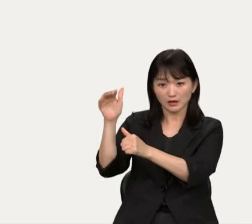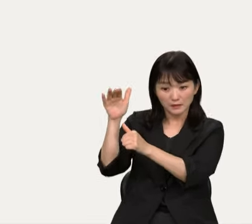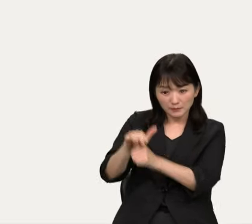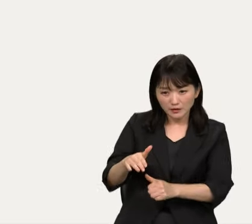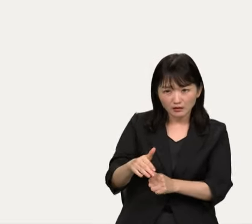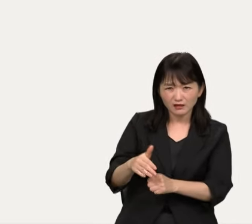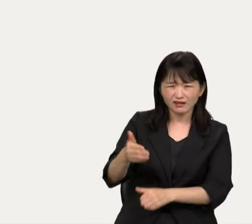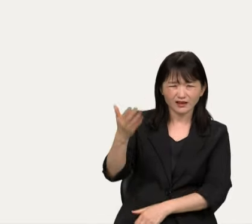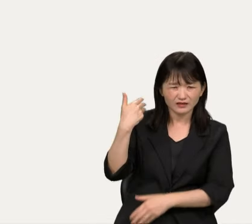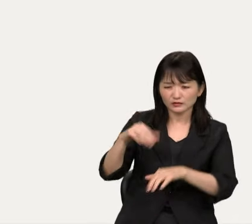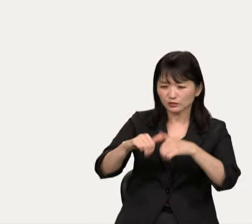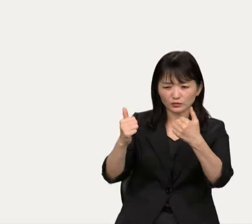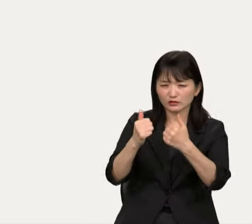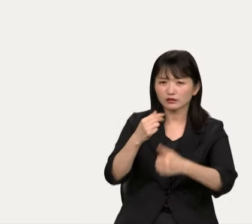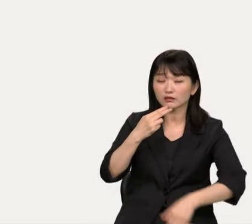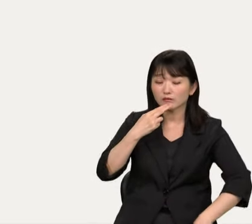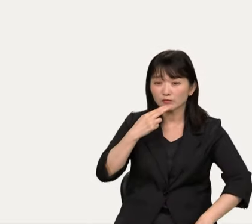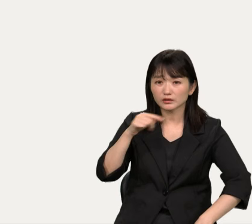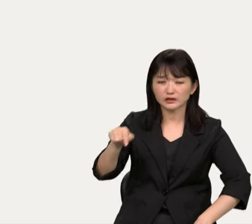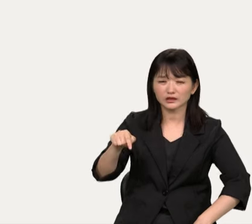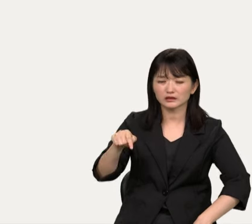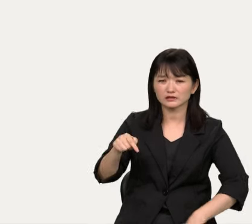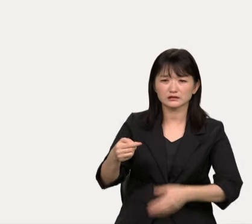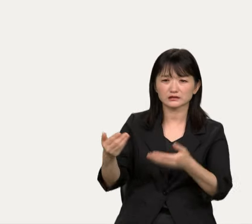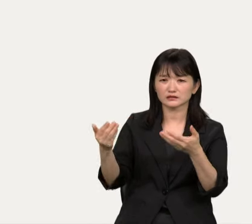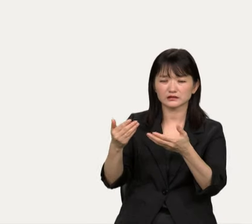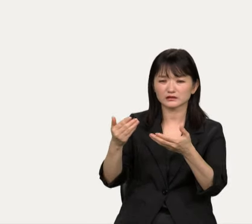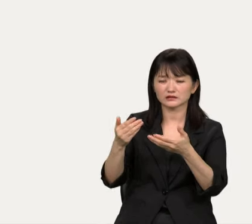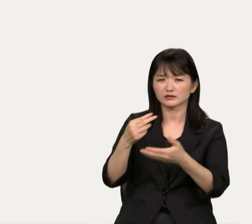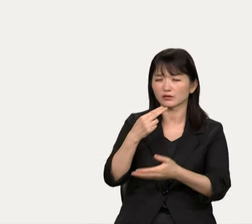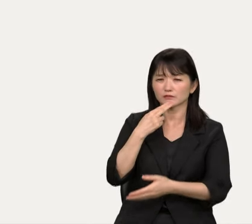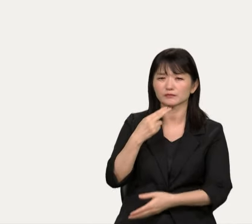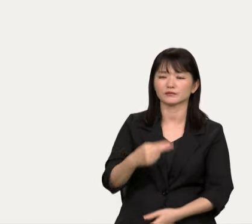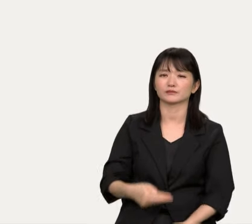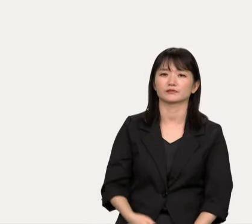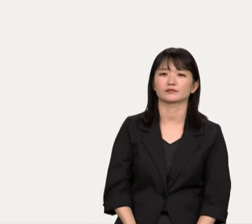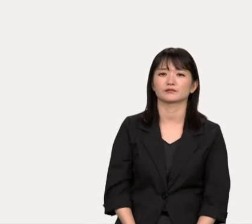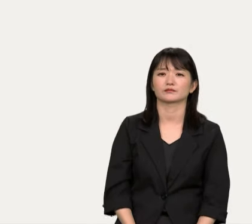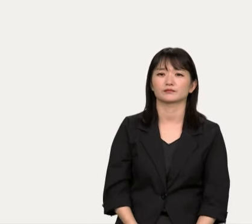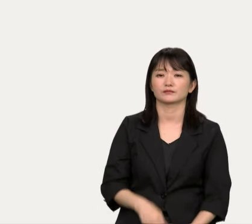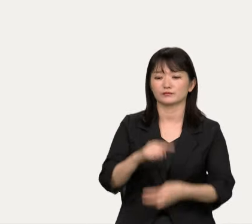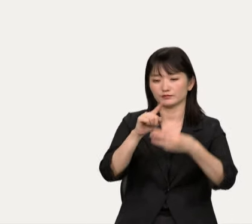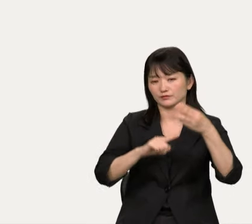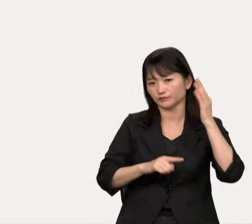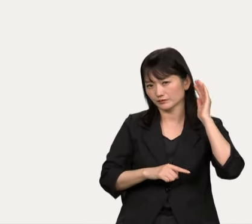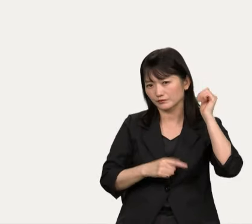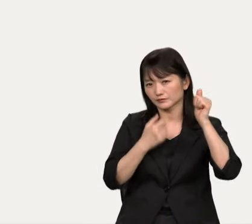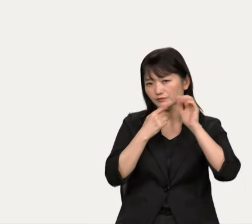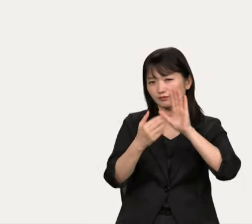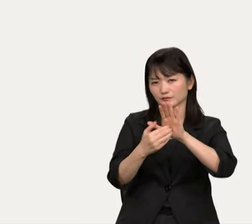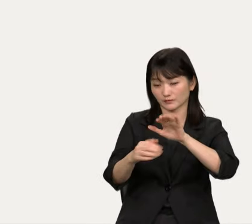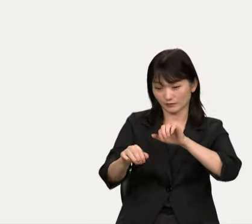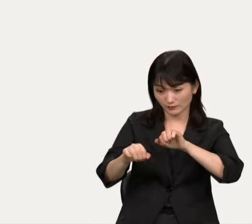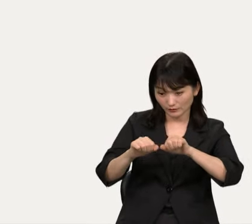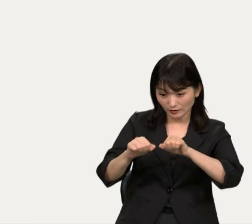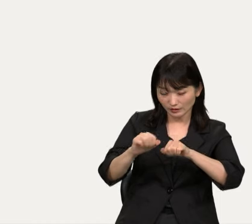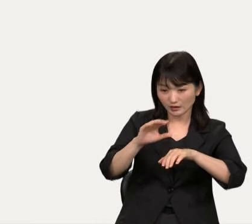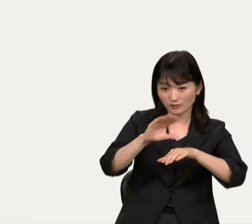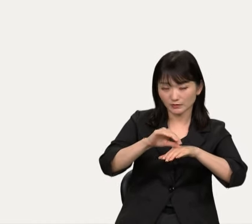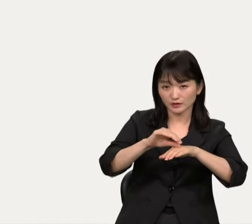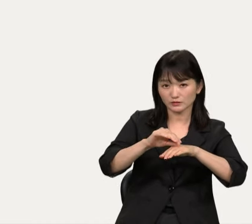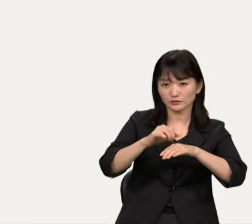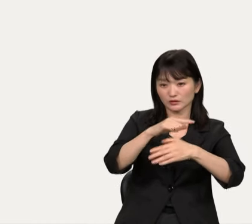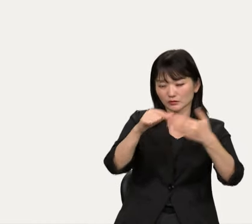어느 국회에서도 없었던 있을 수 없는 일이라고 비판했습니다. 윤 대통령이 거부권을 행사한 방송사법